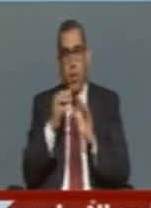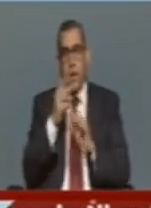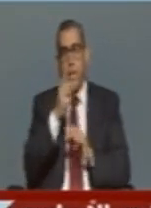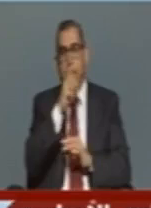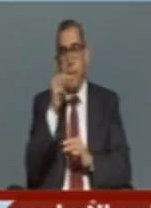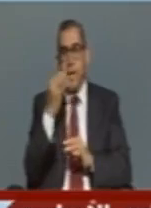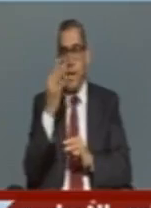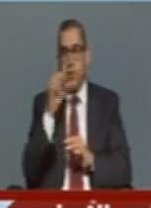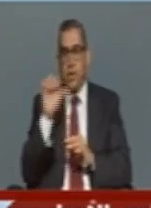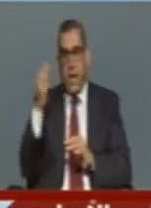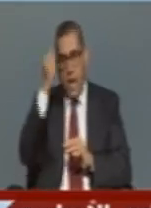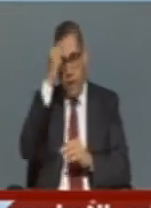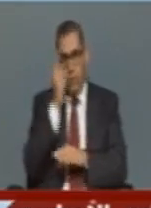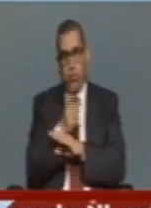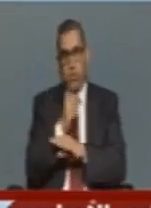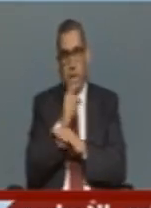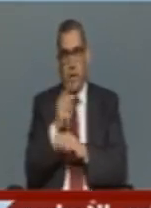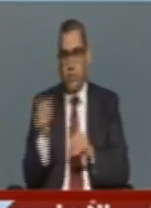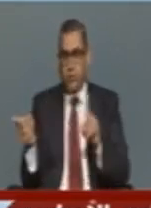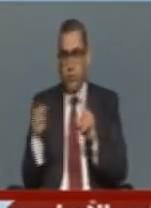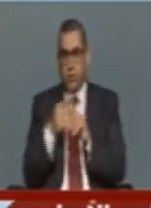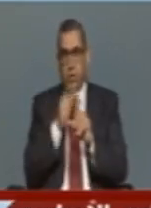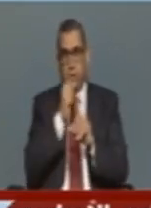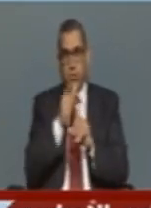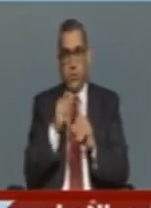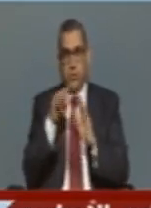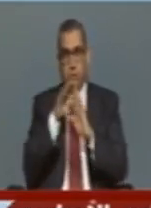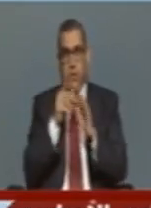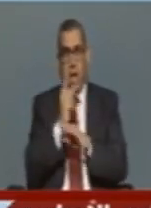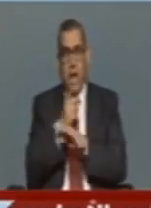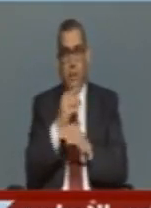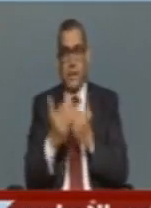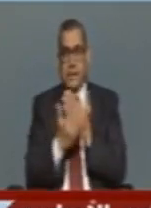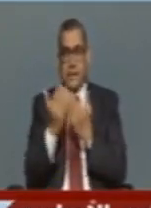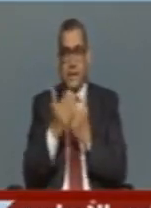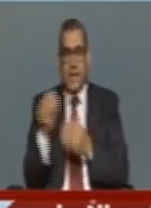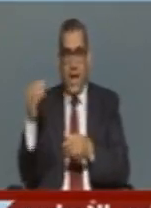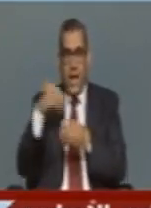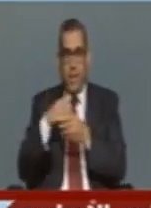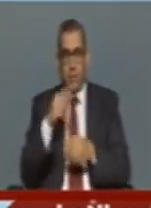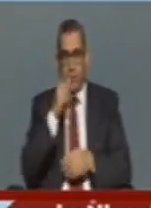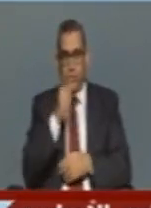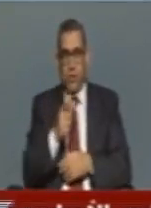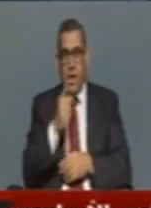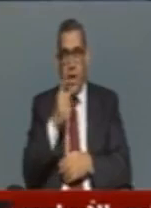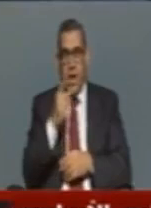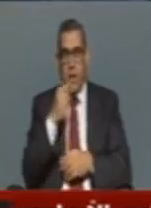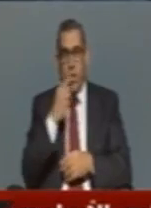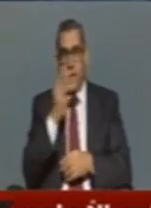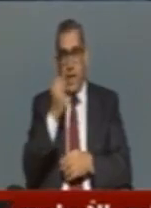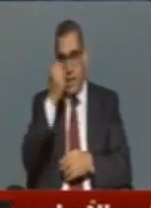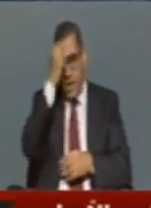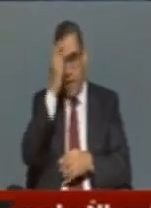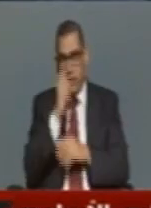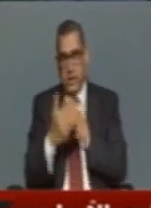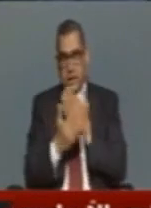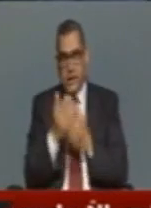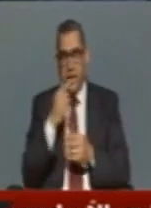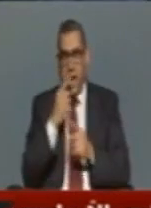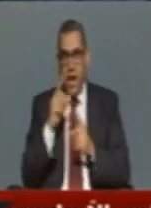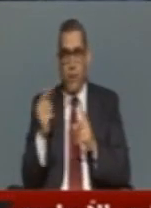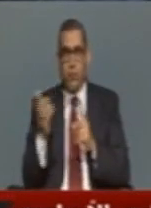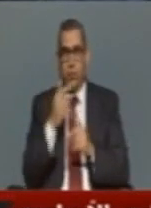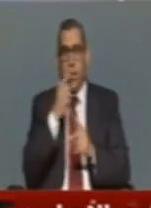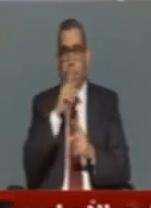1,193,000 معلم في هذا الإطار. أدى تعيين المعلمين الجدد زي ما قلت لفخامتك، أدى 30,000 اللي 15 ثم 150